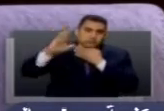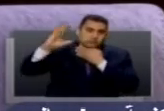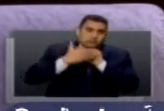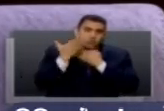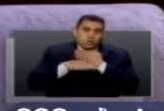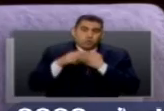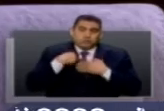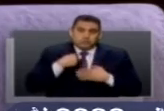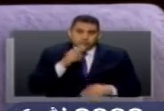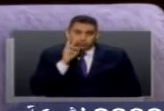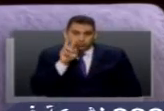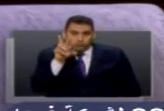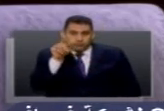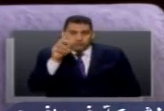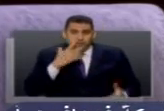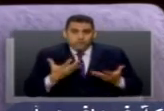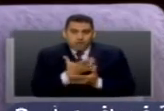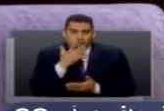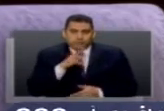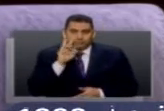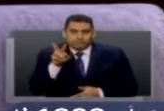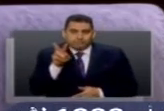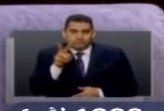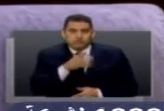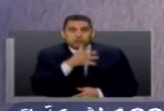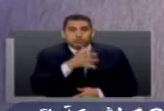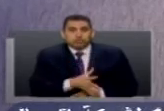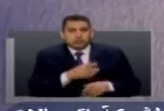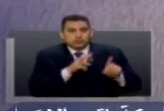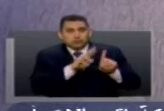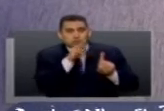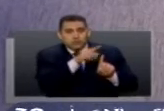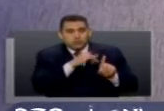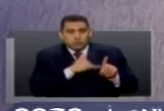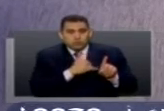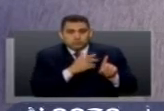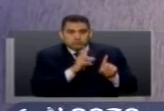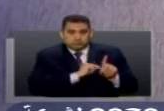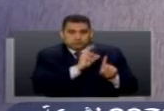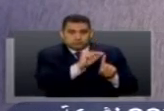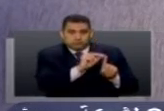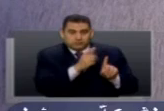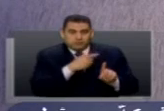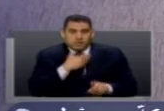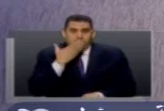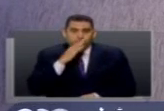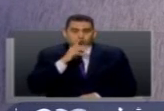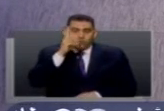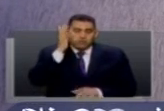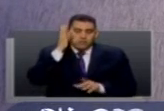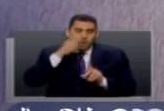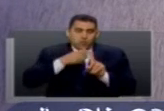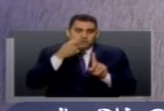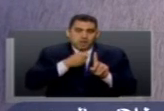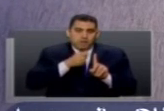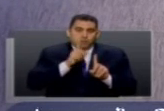اراه ليس سعيدا مش عارف سيدي توافقني هذا الاحساس الحمد لله وصلى الله على سيدنا